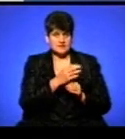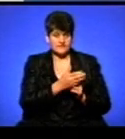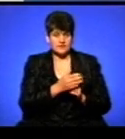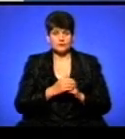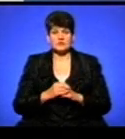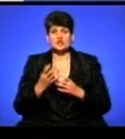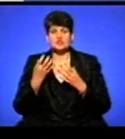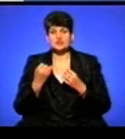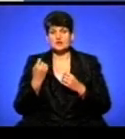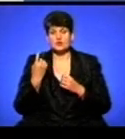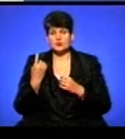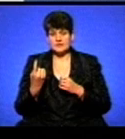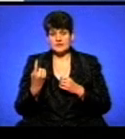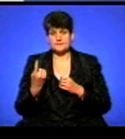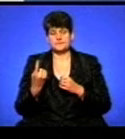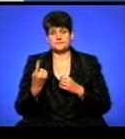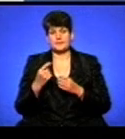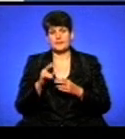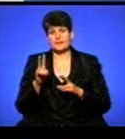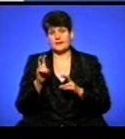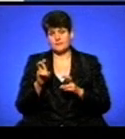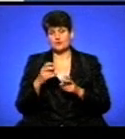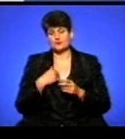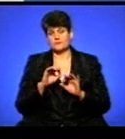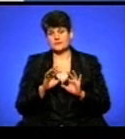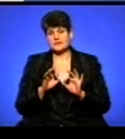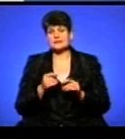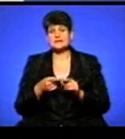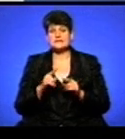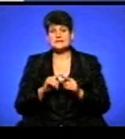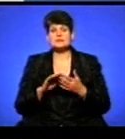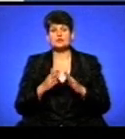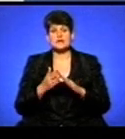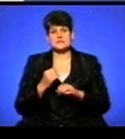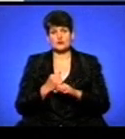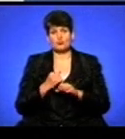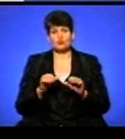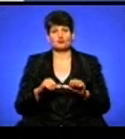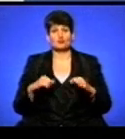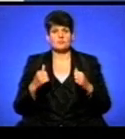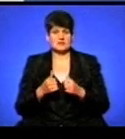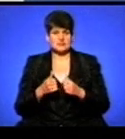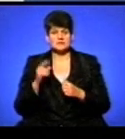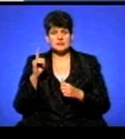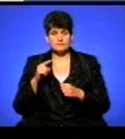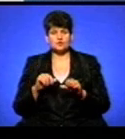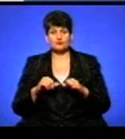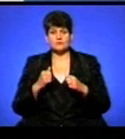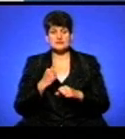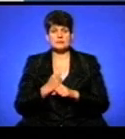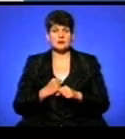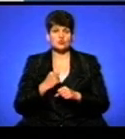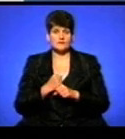І ще один аспект, який хочу, щоб ви роз'яснили, це ситуація з роботою комісій. Відомо, що комісії працювали